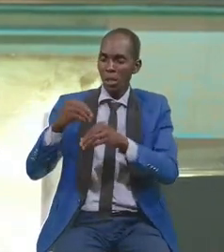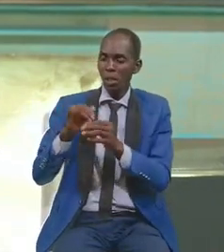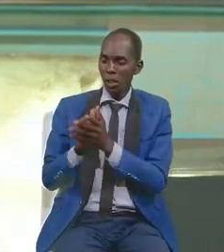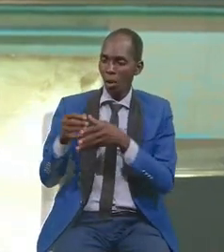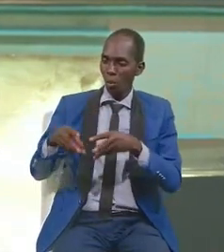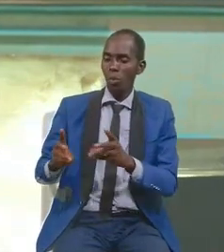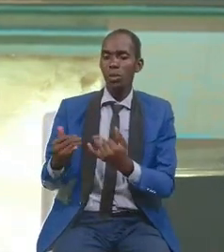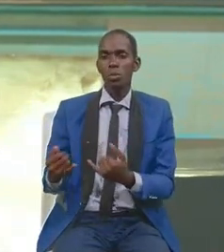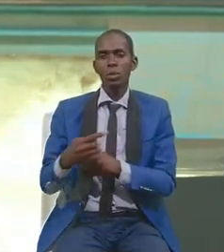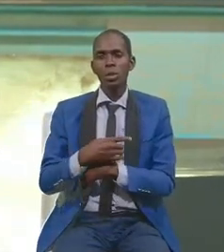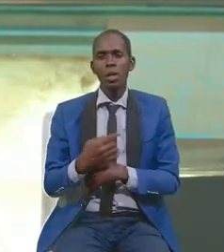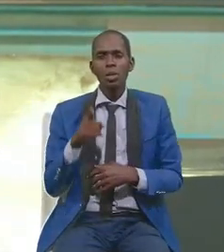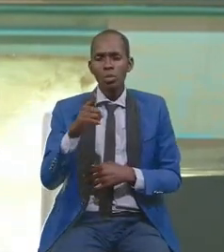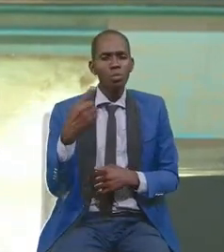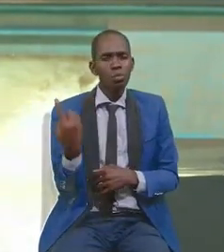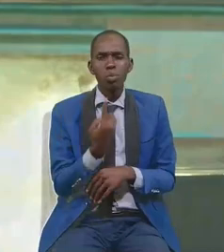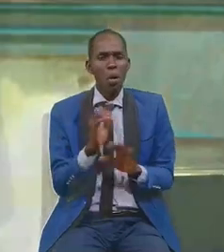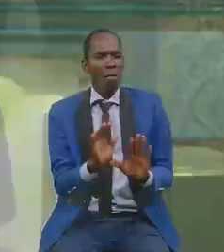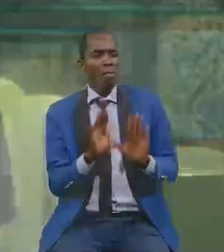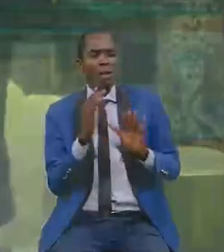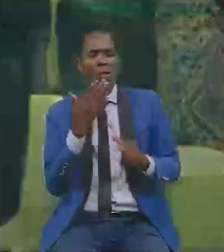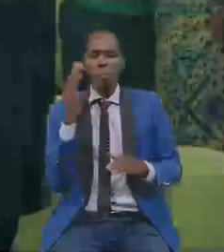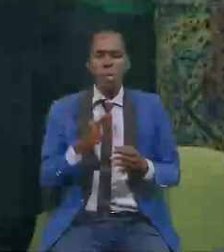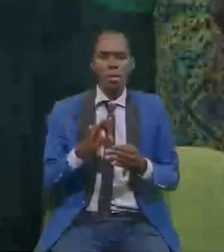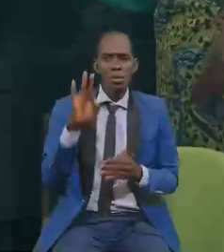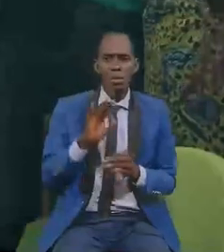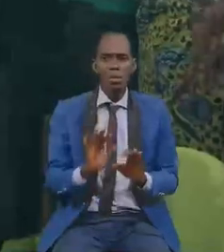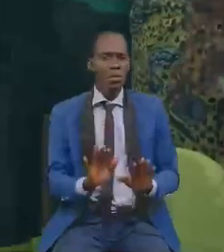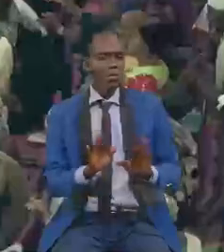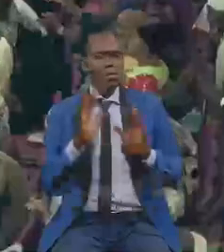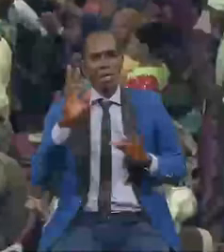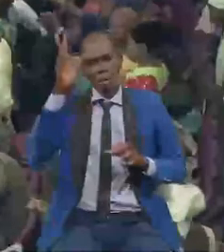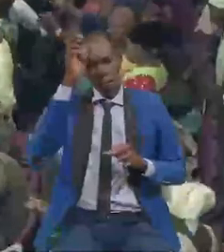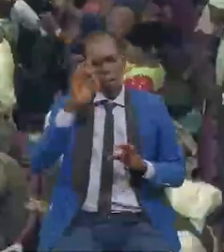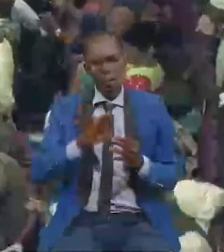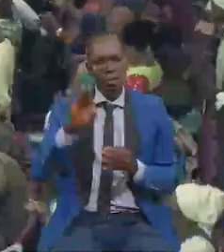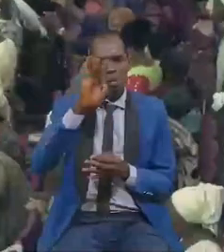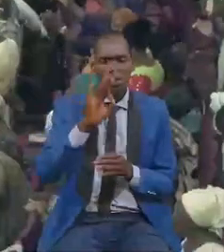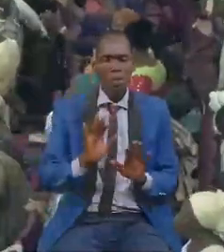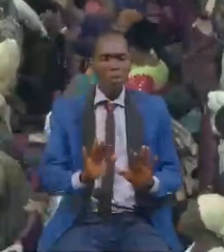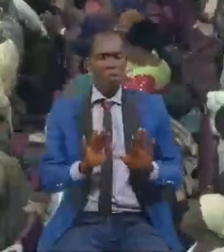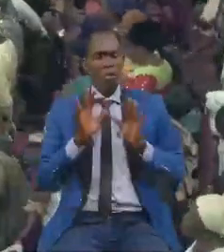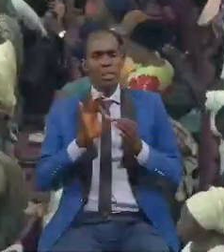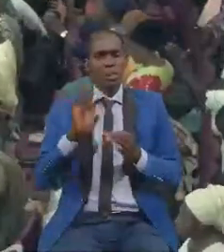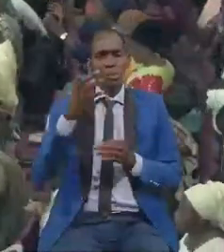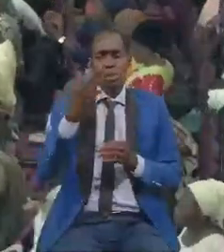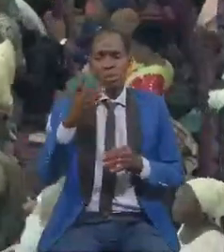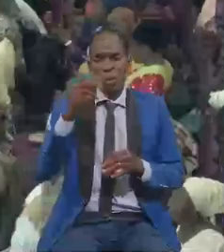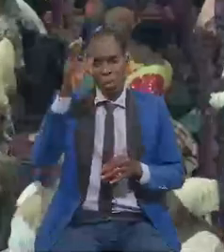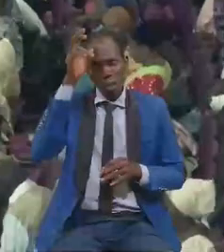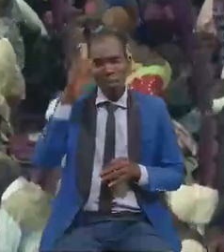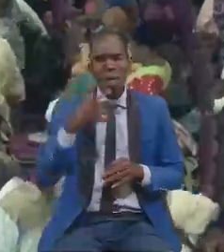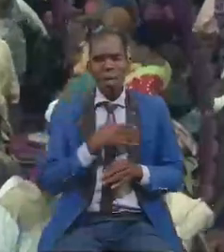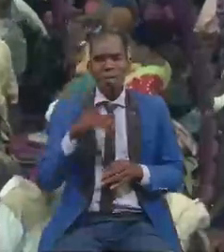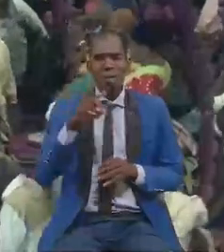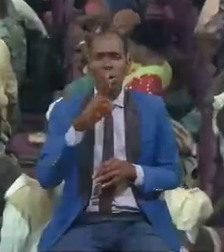Est-ce que tu crains les démons, les esprits démoniaques et l'esprit du diable? Et